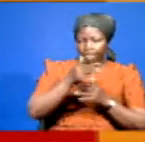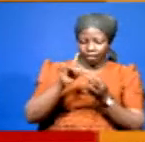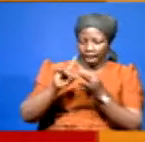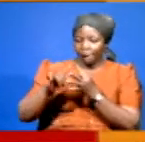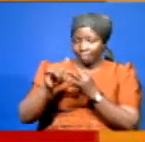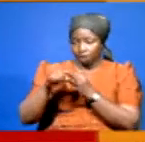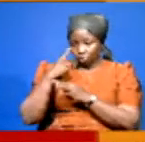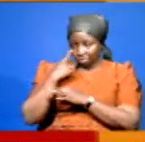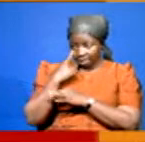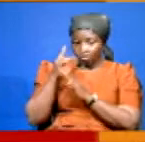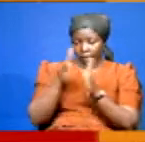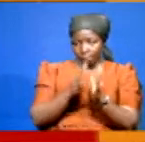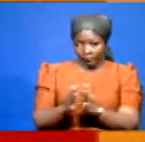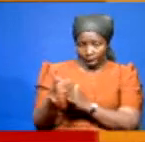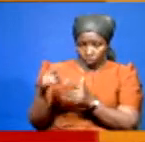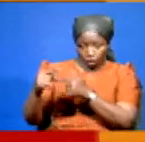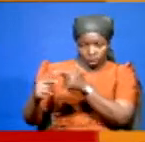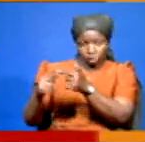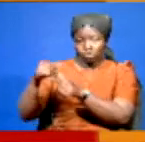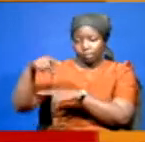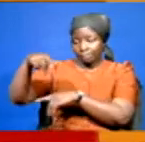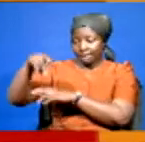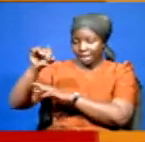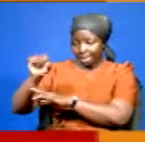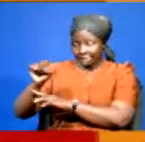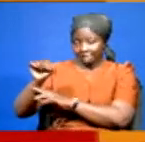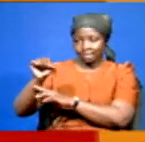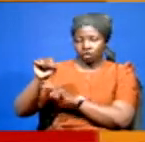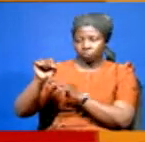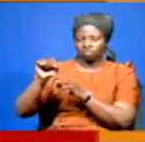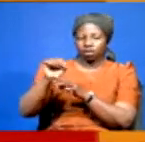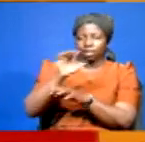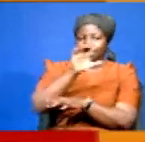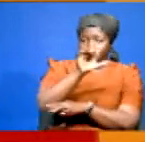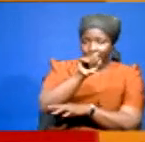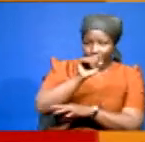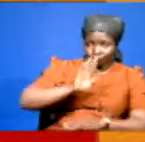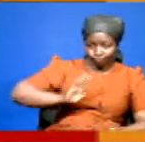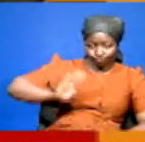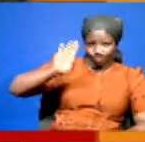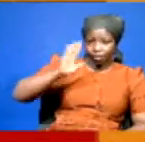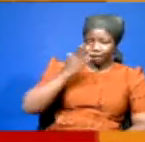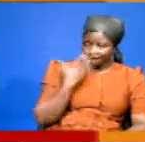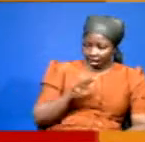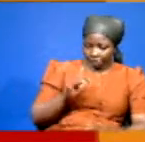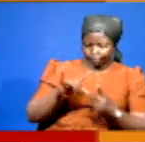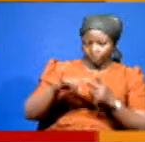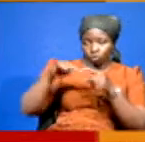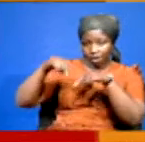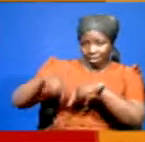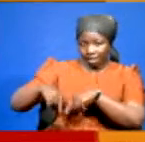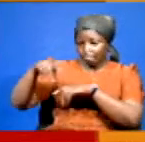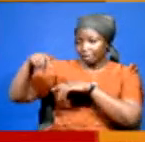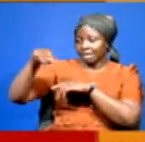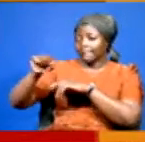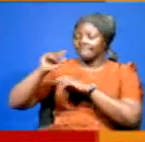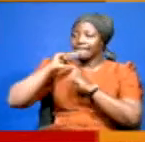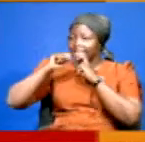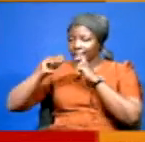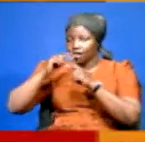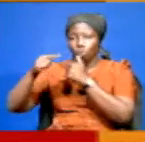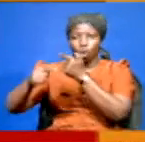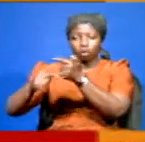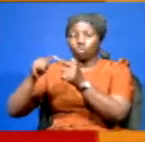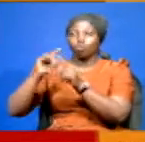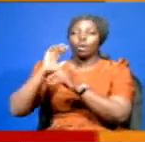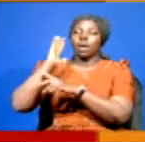mawaziri wanapigiwa msasa leo, waziri washaapishwa, makatibu wanapigiwa msasa leo. Tunaendelea kutengeza serikali ili kwamba tuweze kuwa